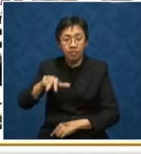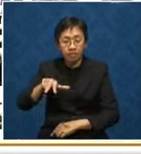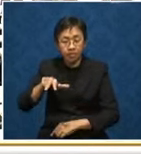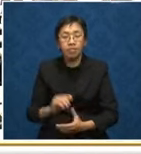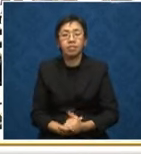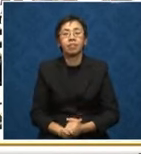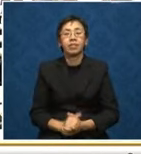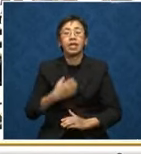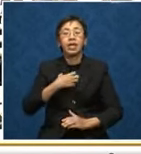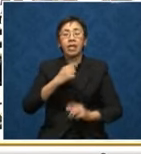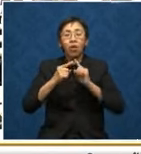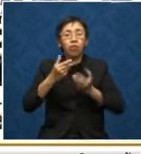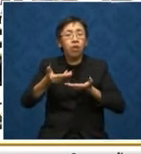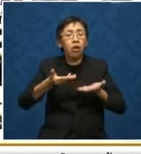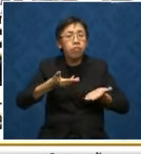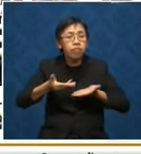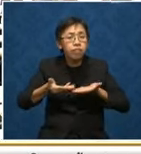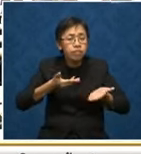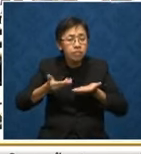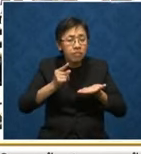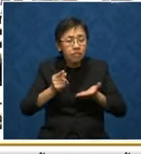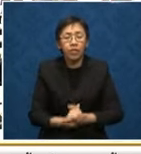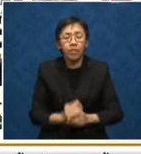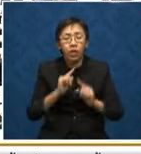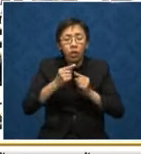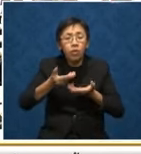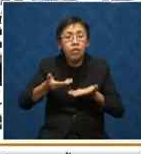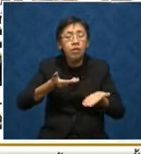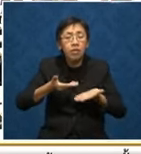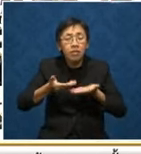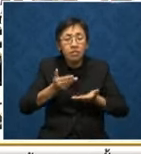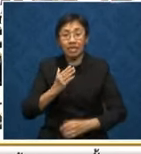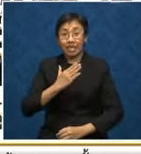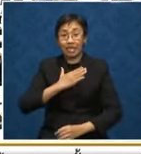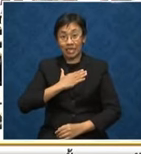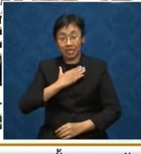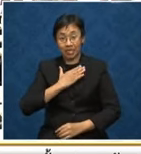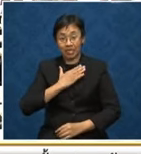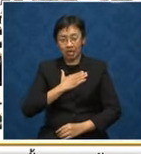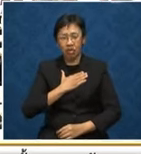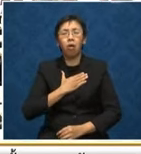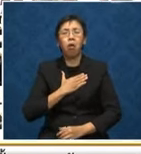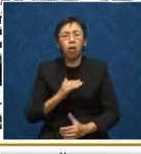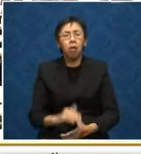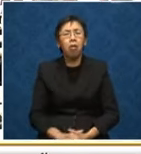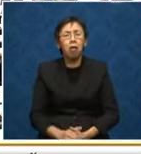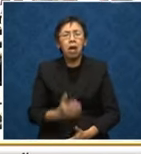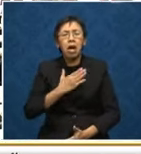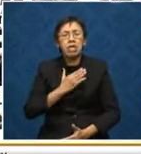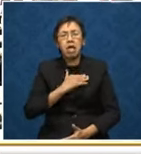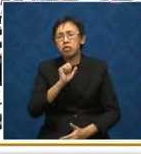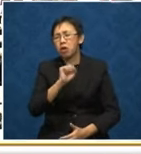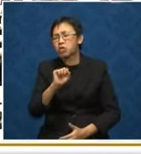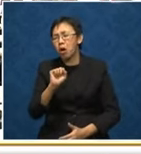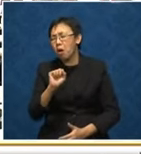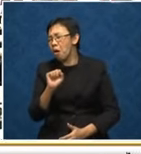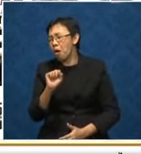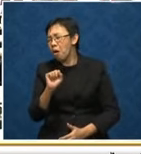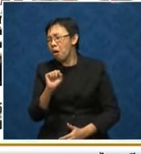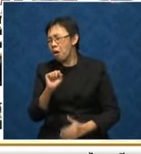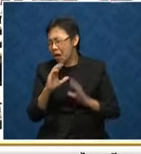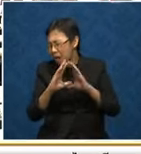อยากจะปรึกษาเรื่องหารือหน่อยนะคะว่าดิฉันเองเนี่ยร้างราจากสภาไปนานถึง